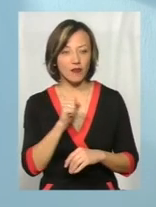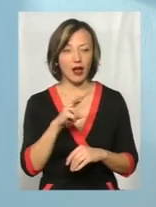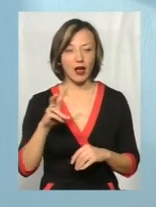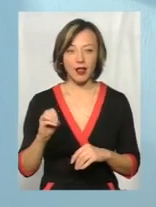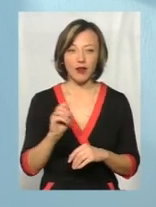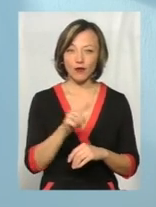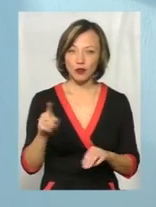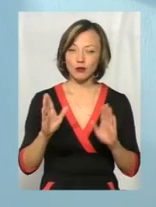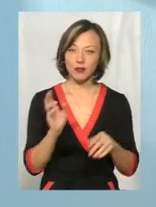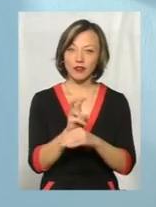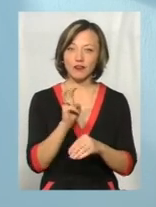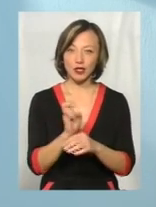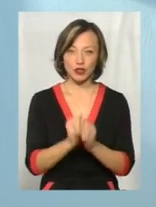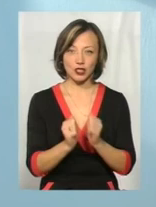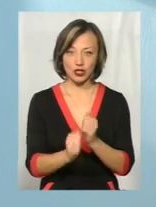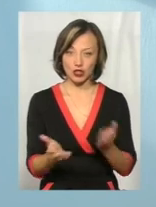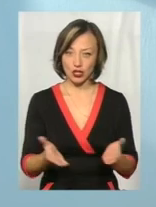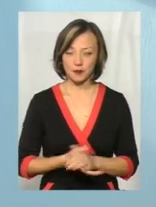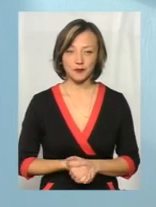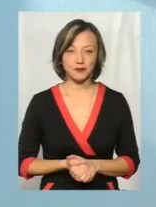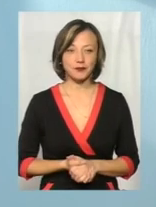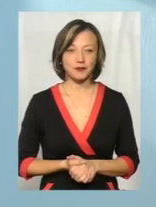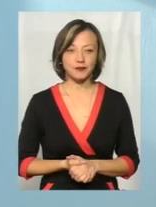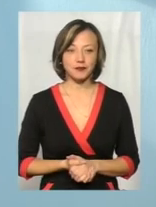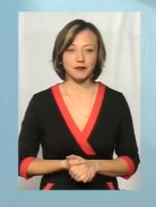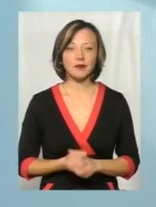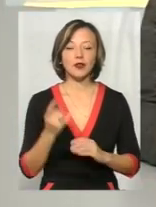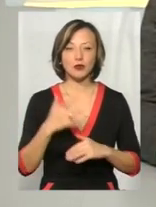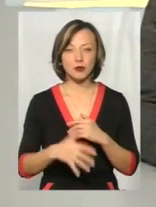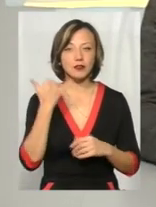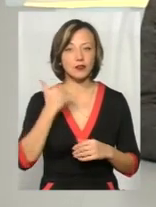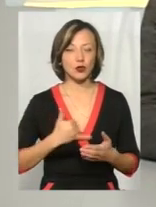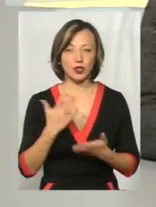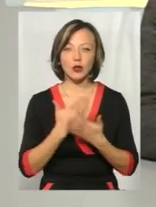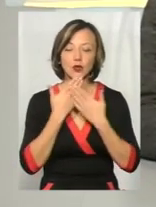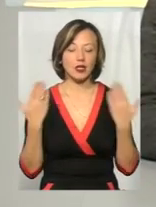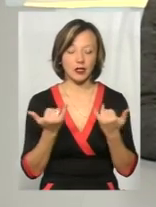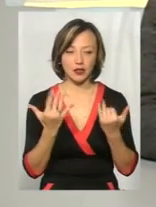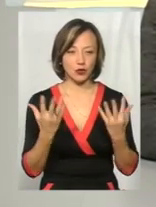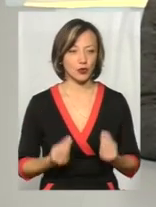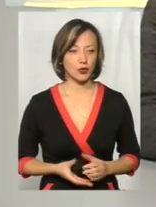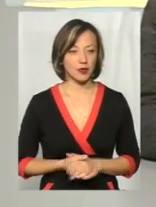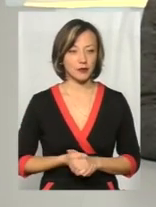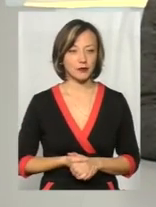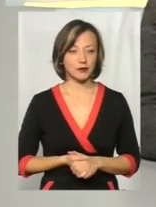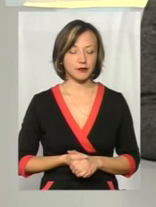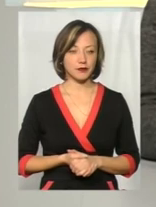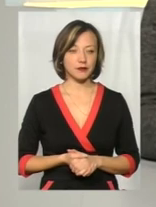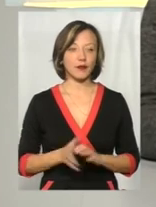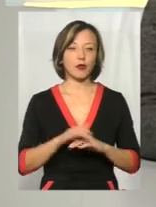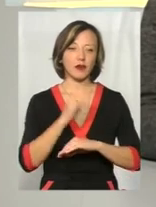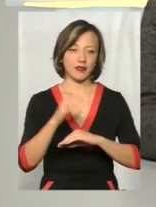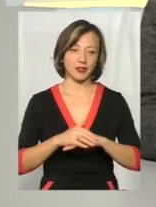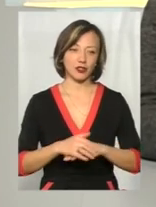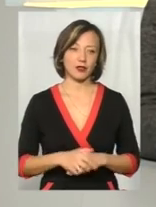ж вони й будуть відвідувати частіше. Тобто. Я зрозумів. У нас ще один дзвіночок, останній на сьогодні. Добрий